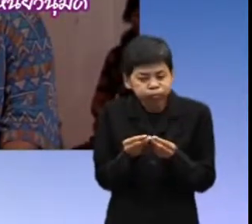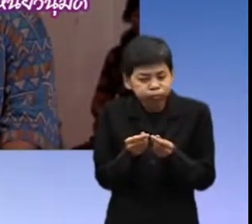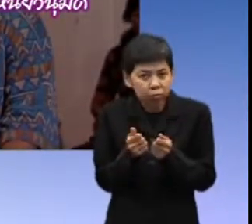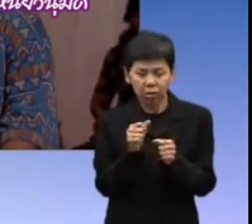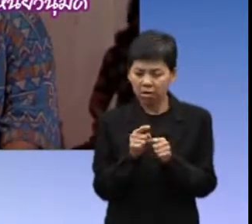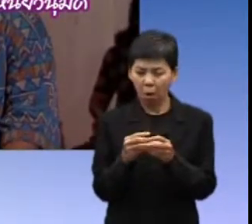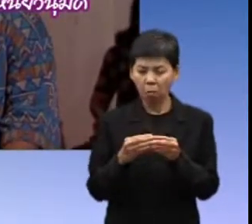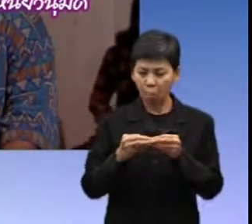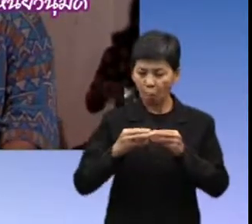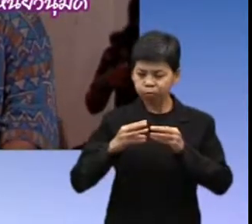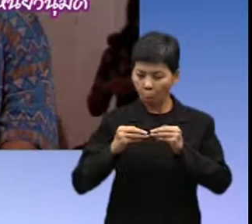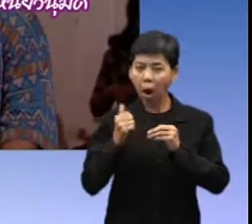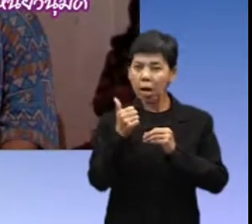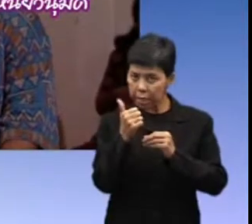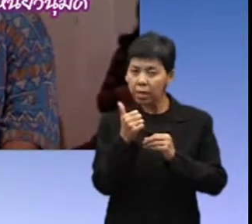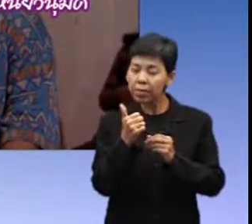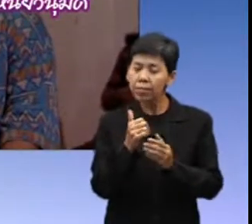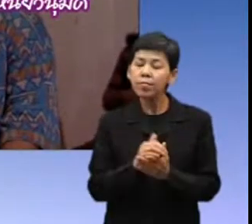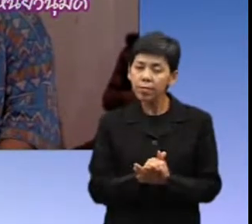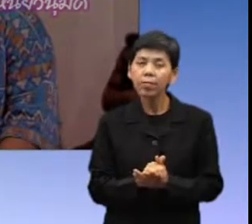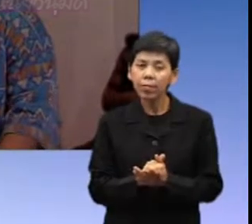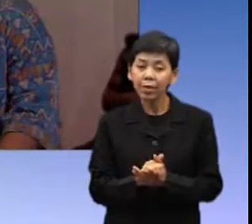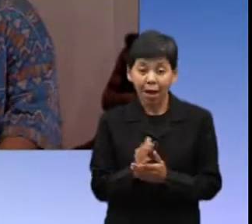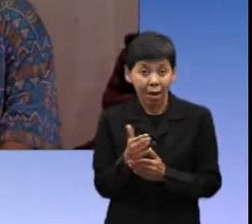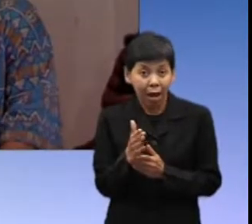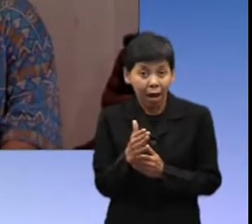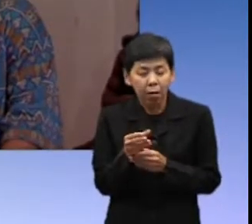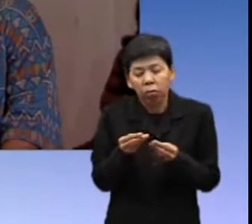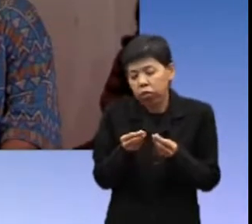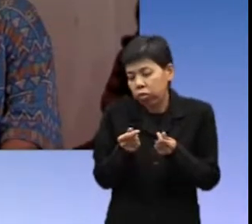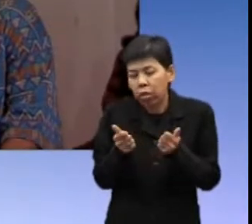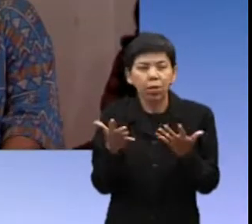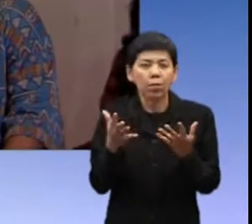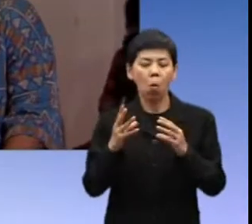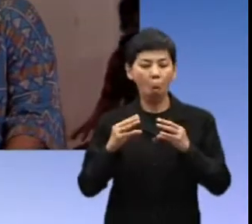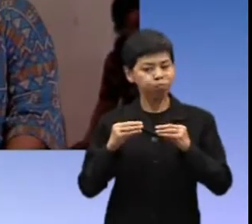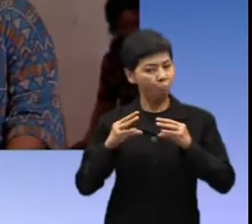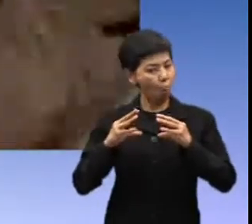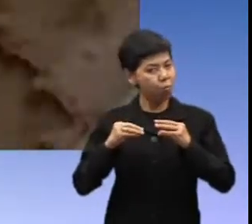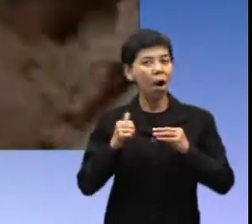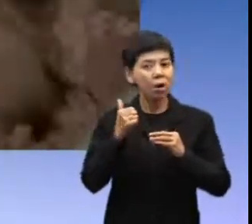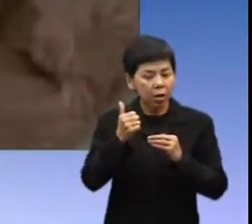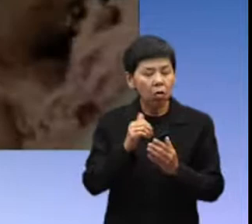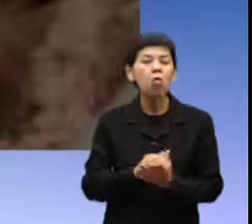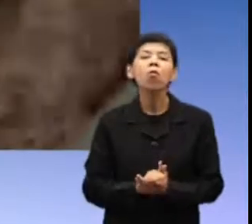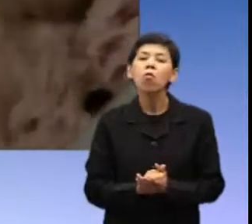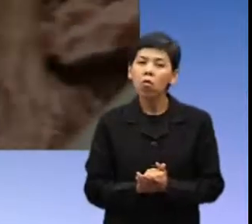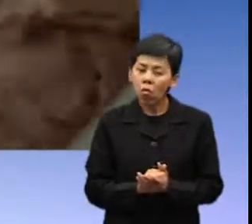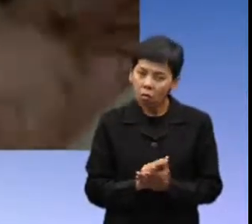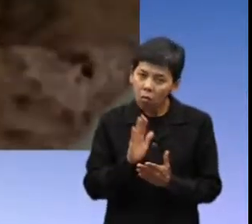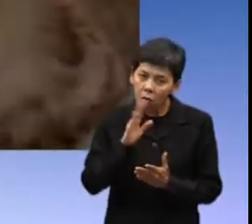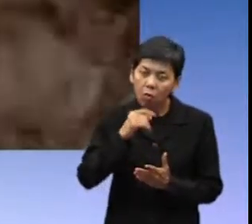เหนียวแล้วเนื้อปลาไม่เป็นน้ำ อ๋อเ